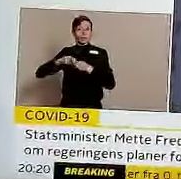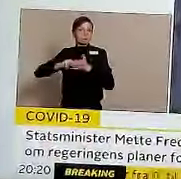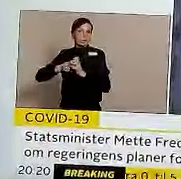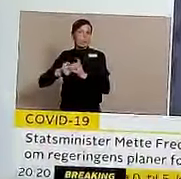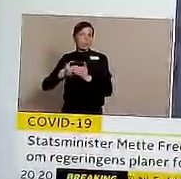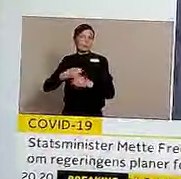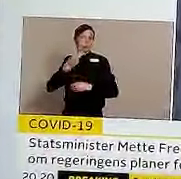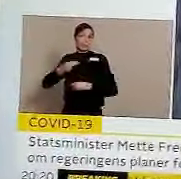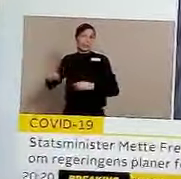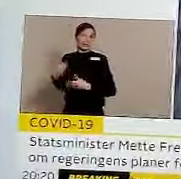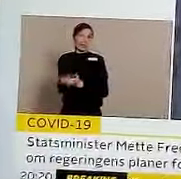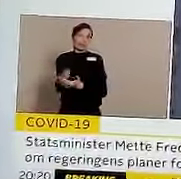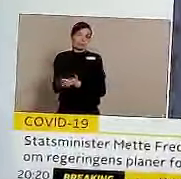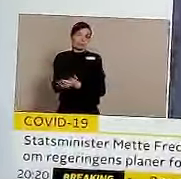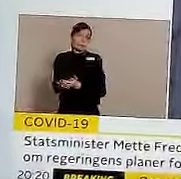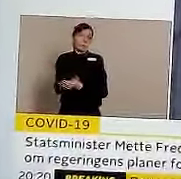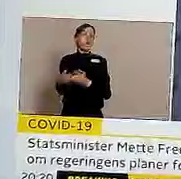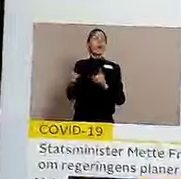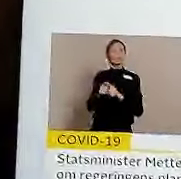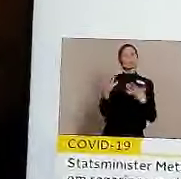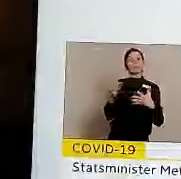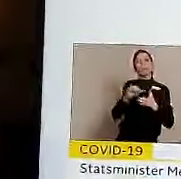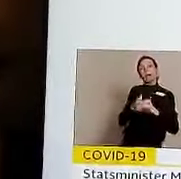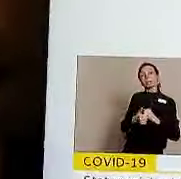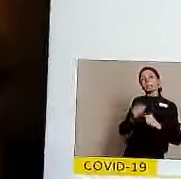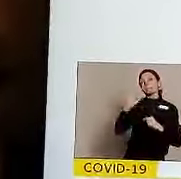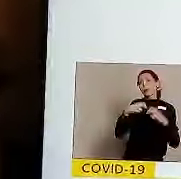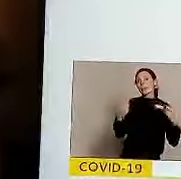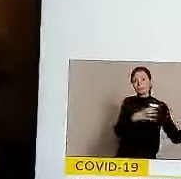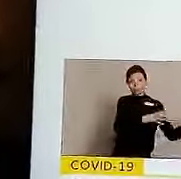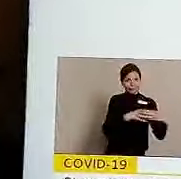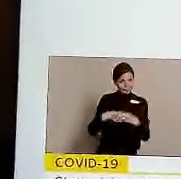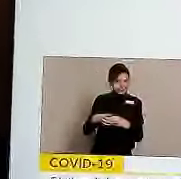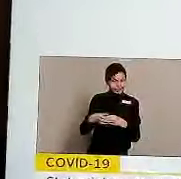80 المتوقع قريبا.